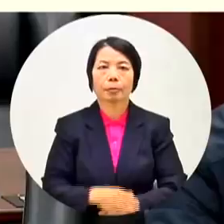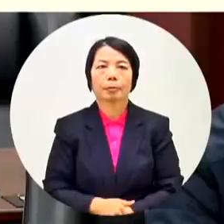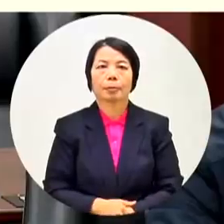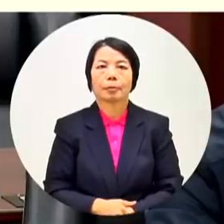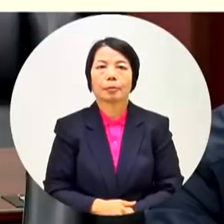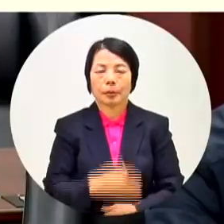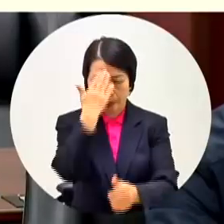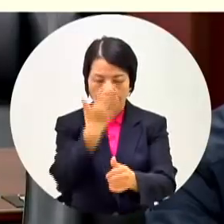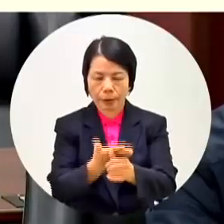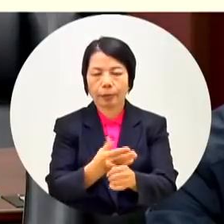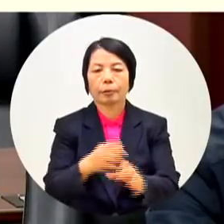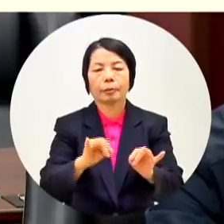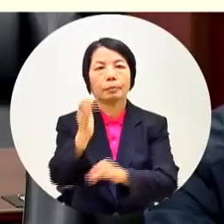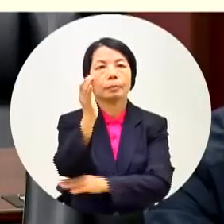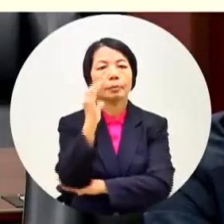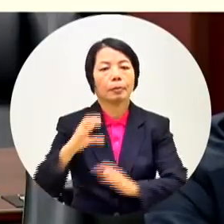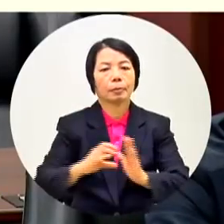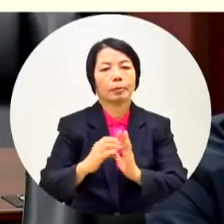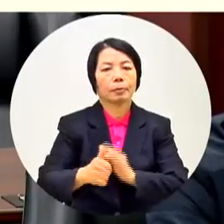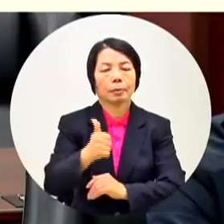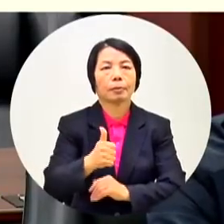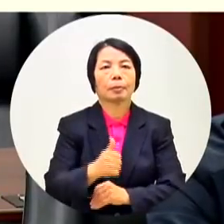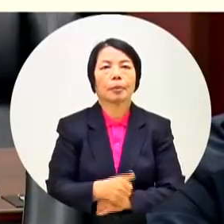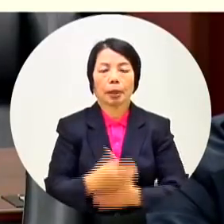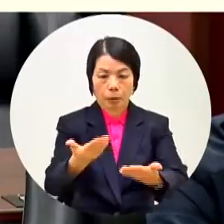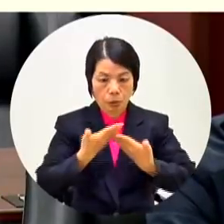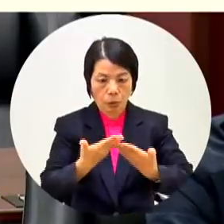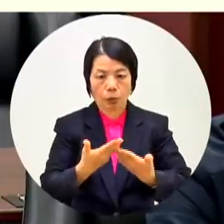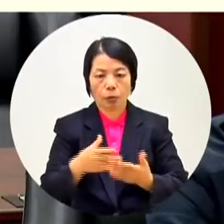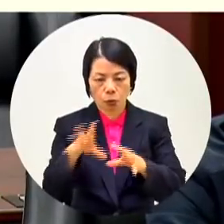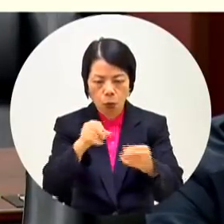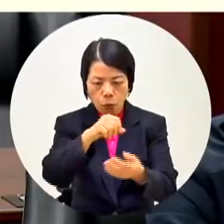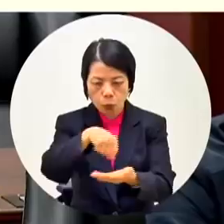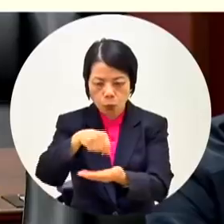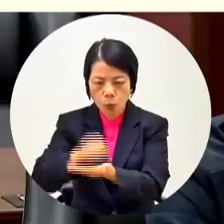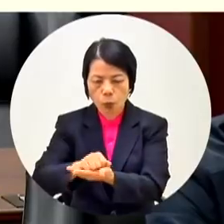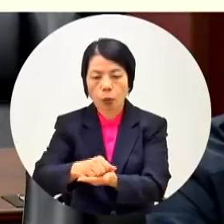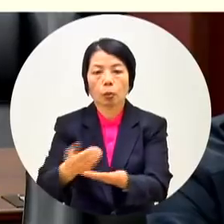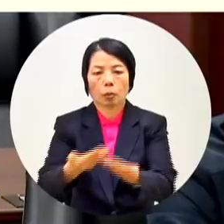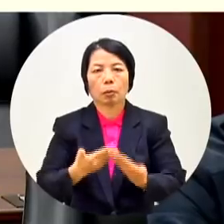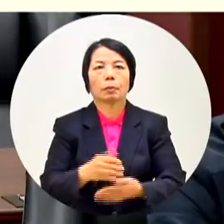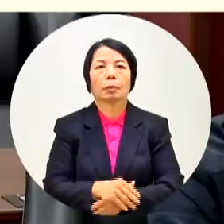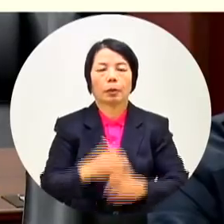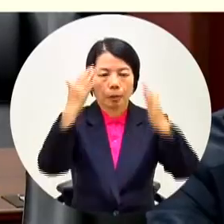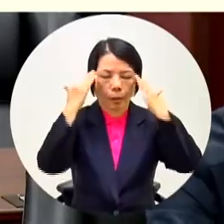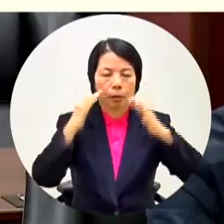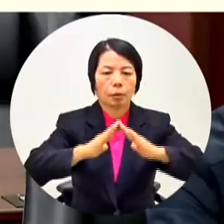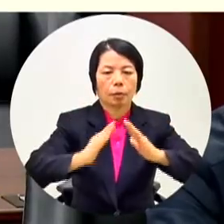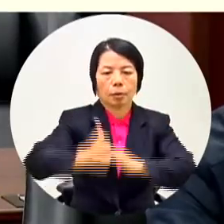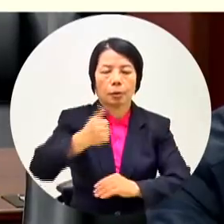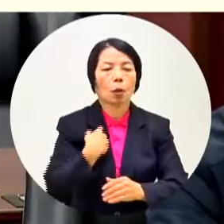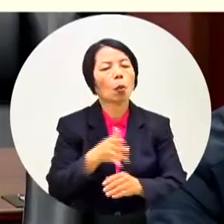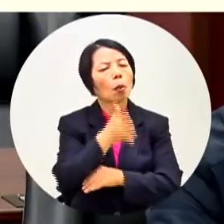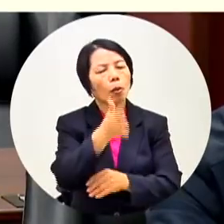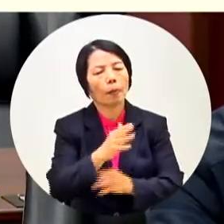提供遮资料。啊，所以讲呢吼，伫遮呢跟韩市长呢吼，请命。哦，因为这个没完没了